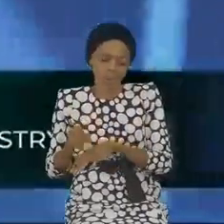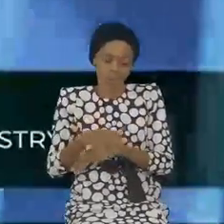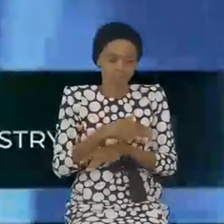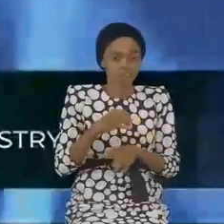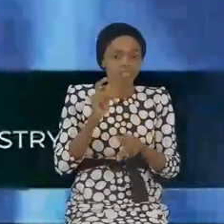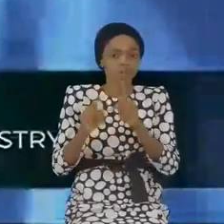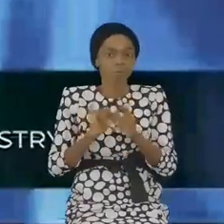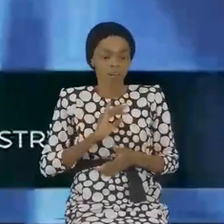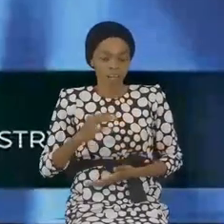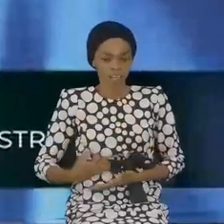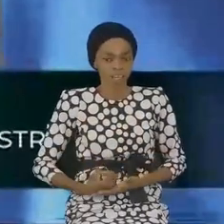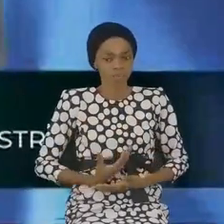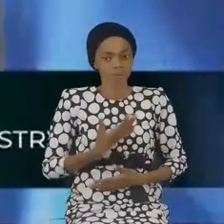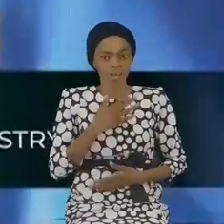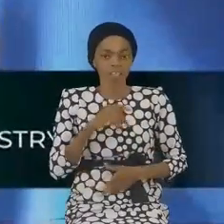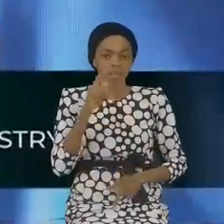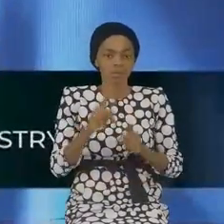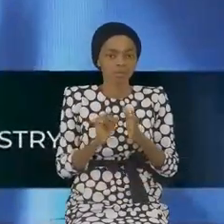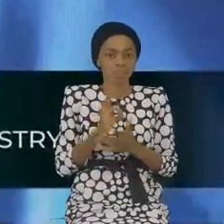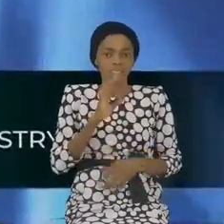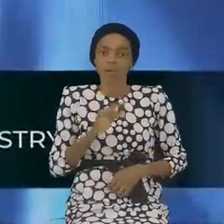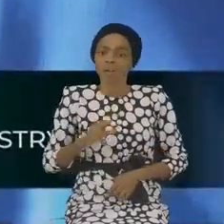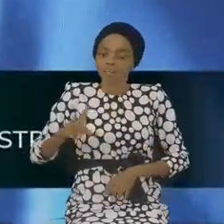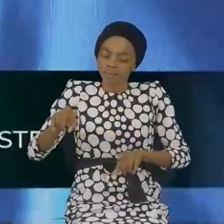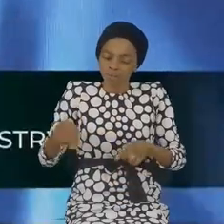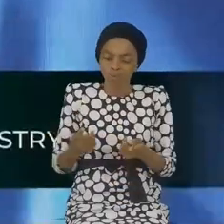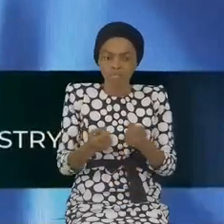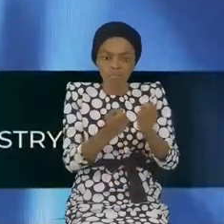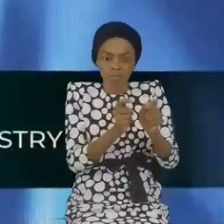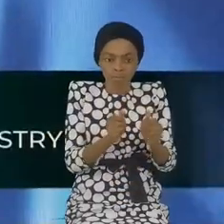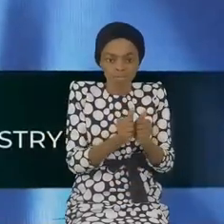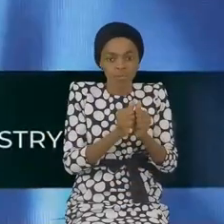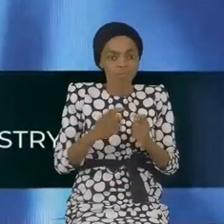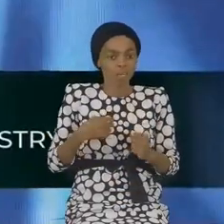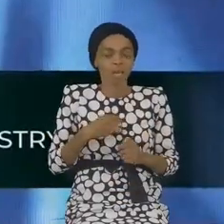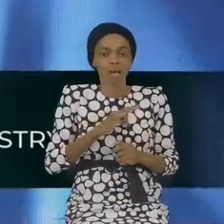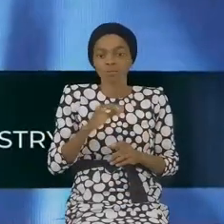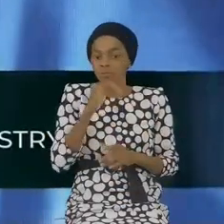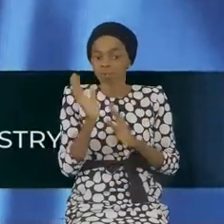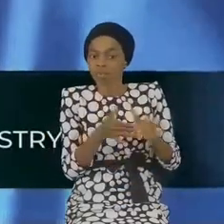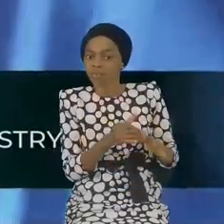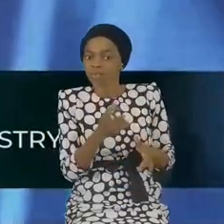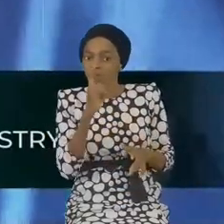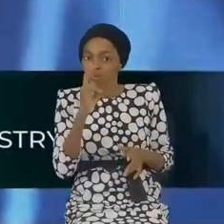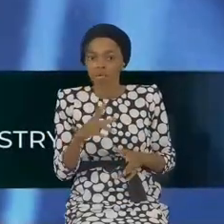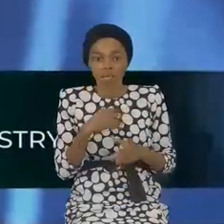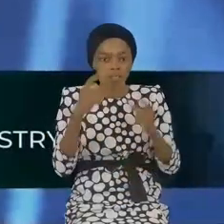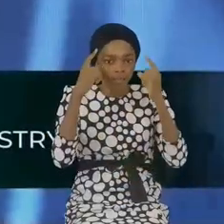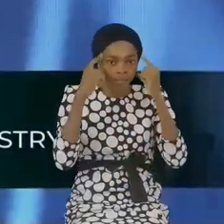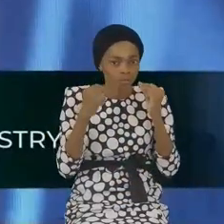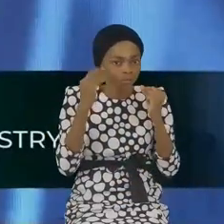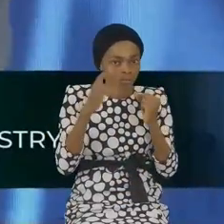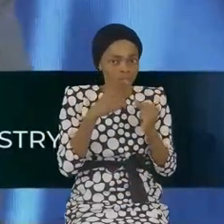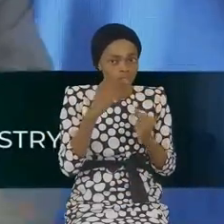et ceux qui voyagent avec moi, je ne laisserai personne derrière. Moïse a dit, oh, nous ne laisserons